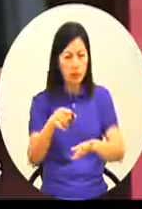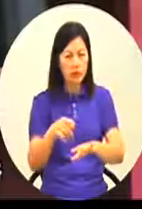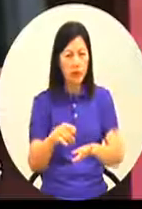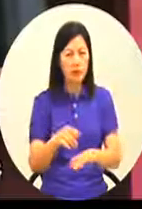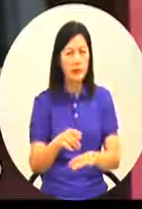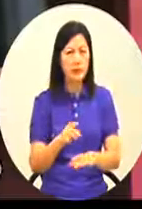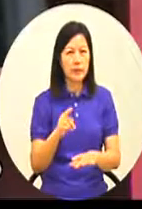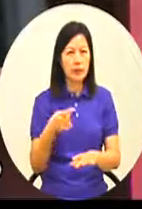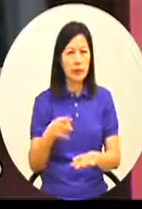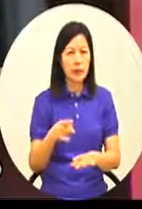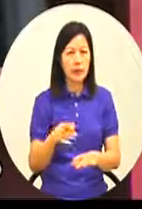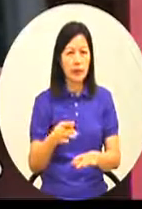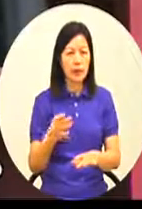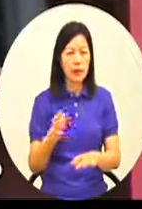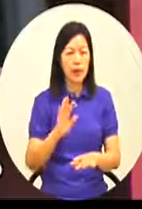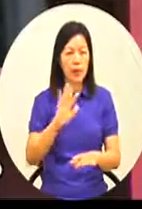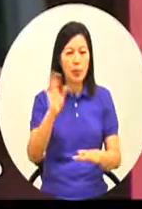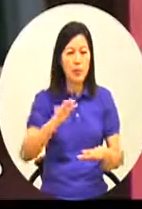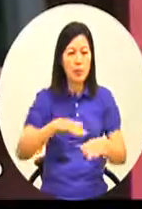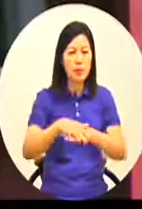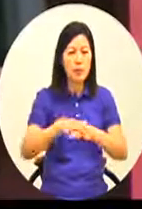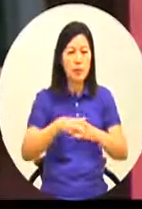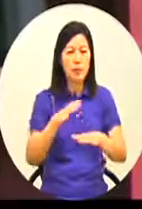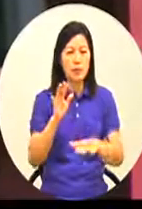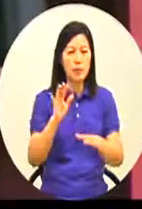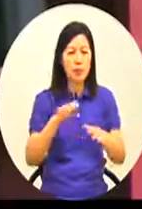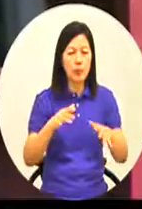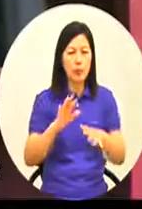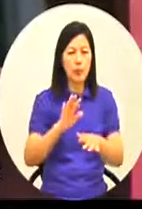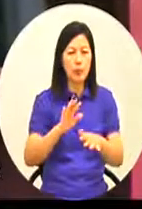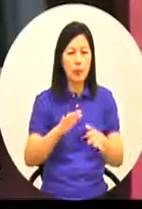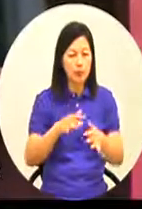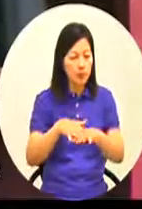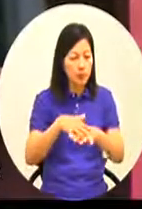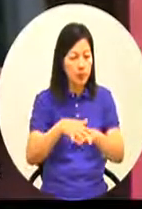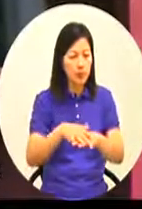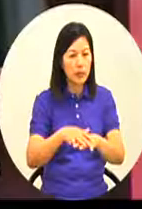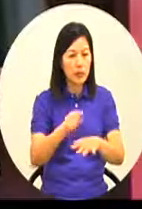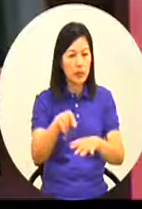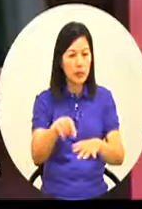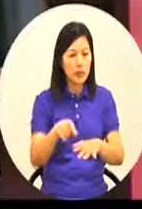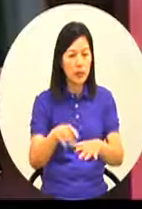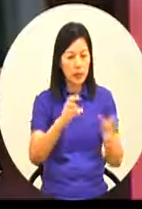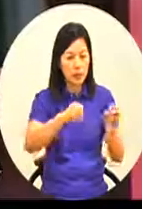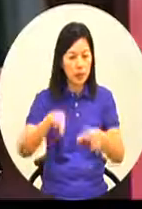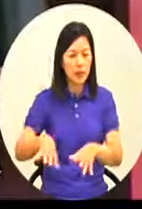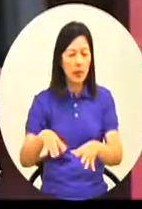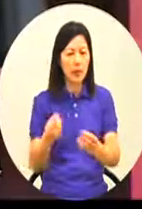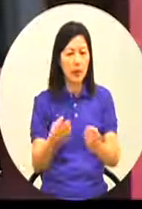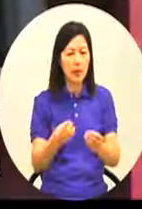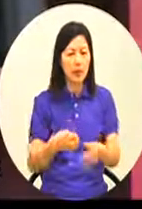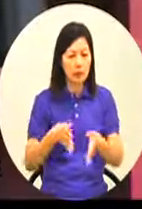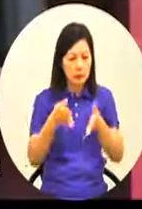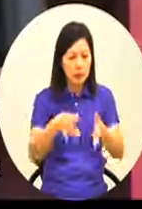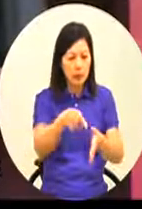有拿干净的部分。那我想很多议员也针对这个问题提出一些疑问，所以我想在针